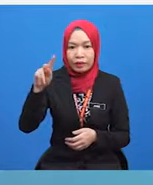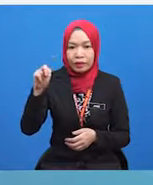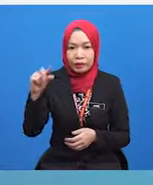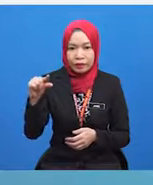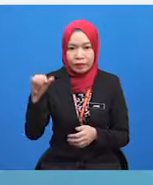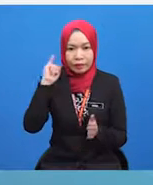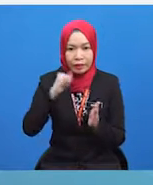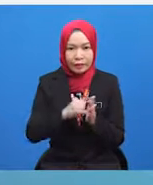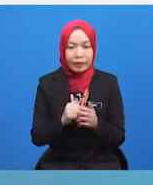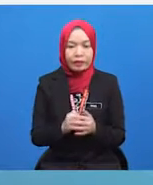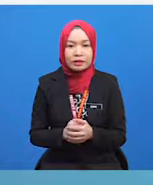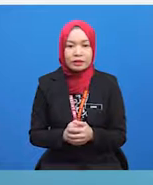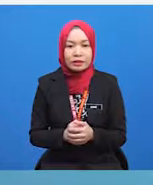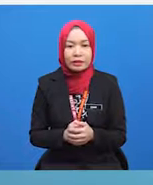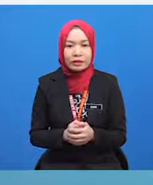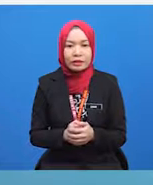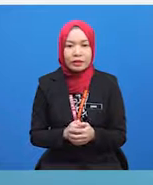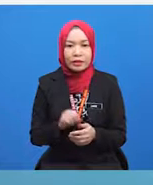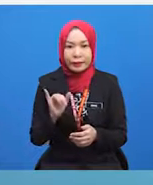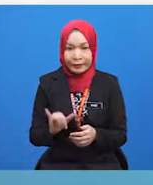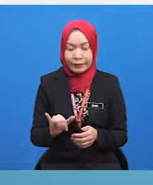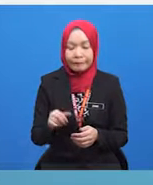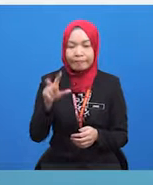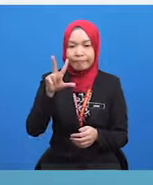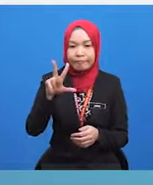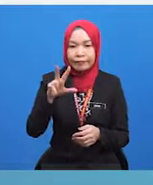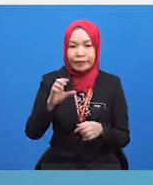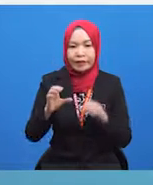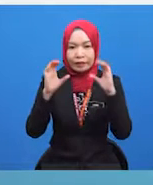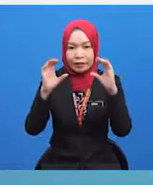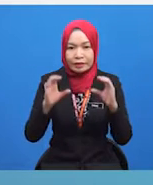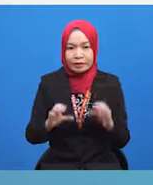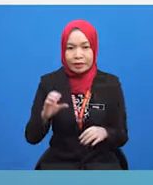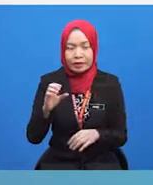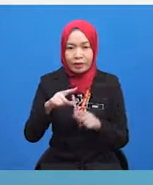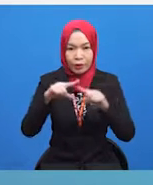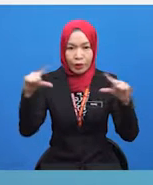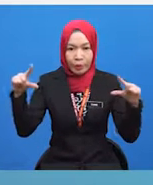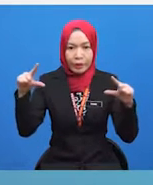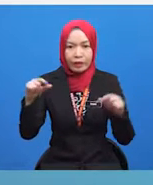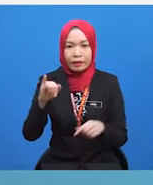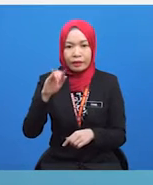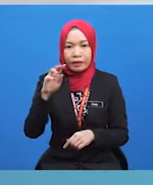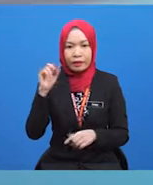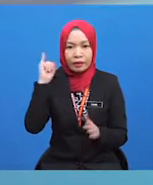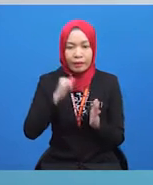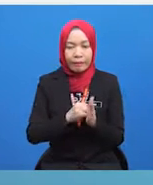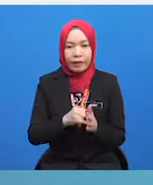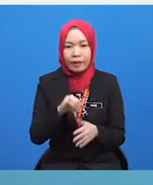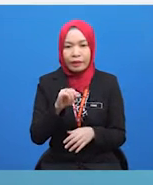Ya, bagus murid-murid. 3 teknik cropping image yang digunakan adalah yang